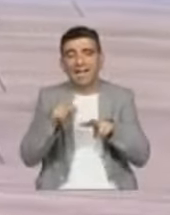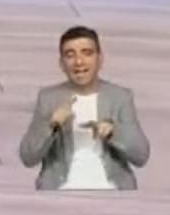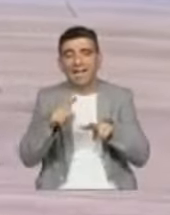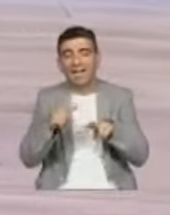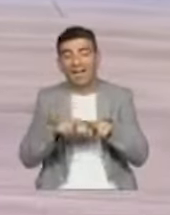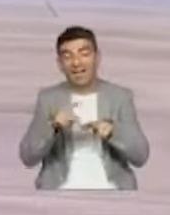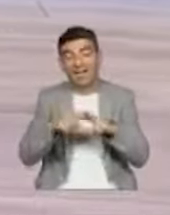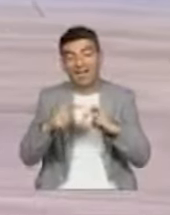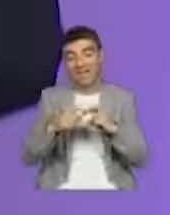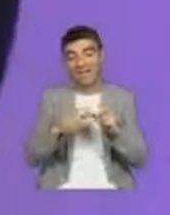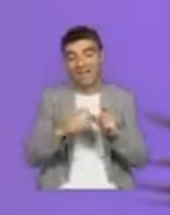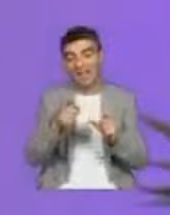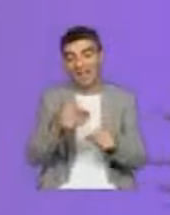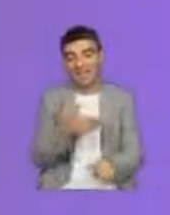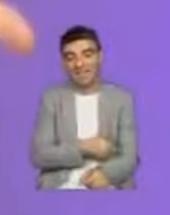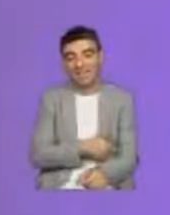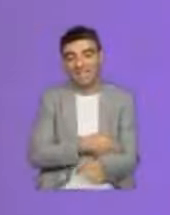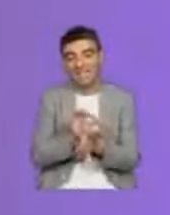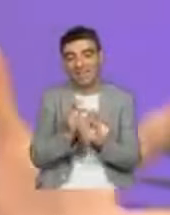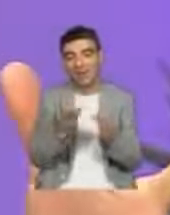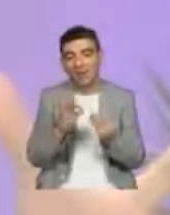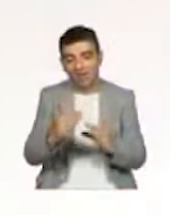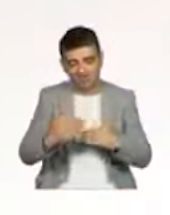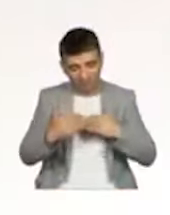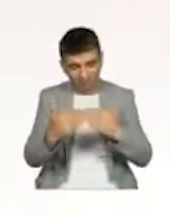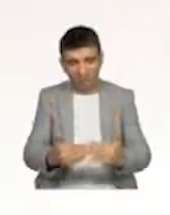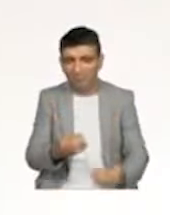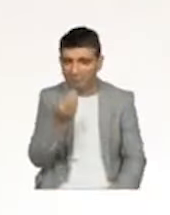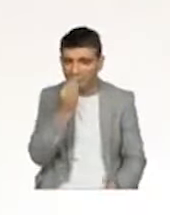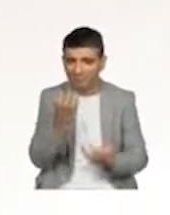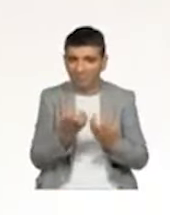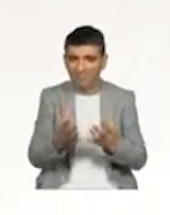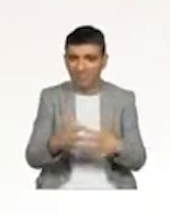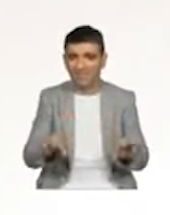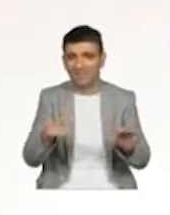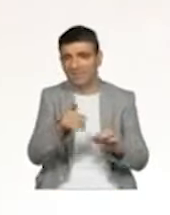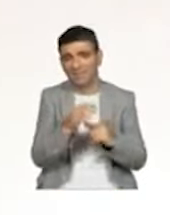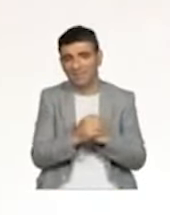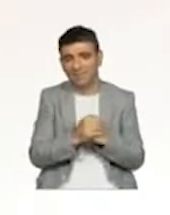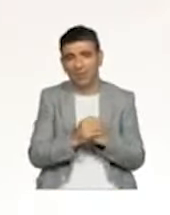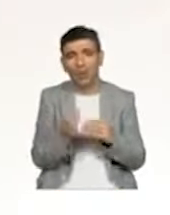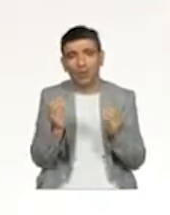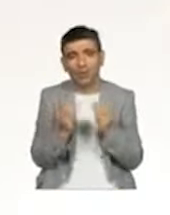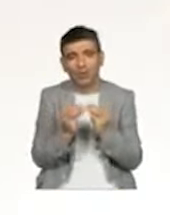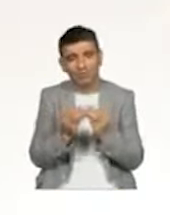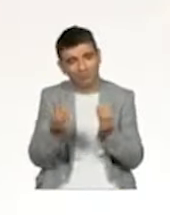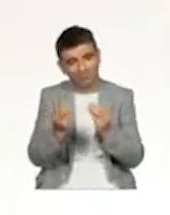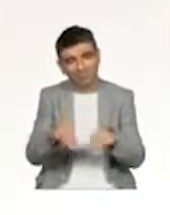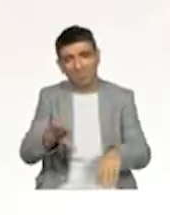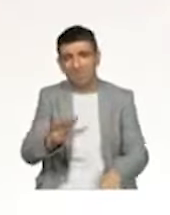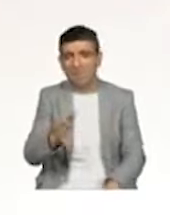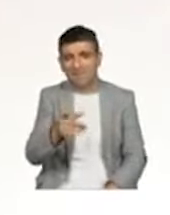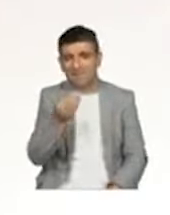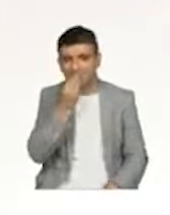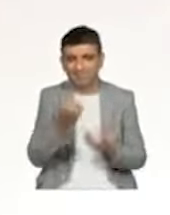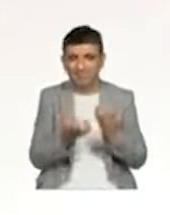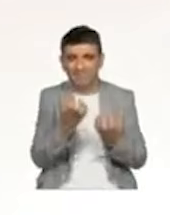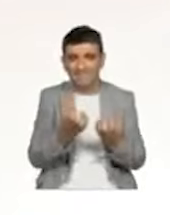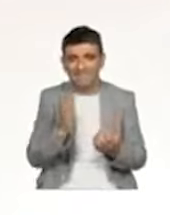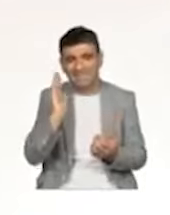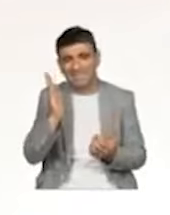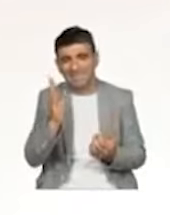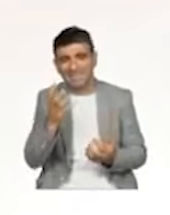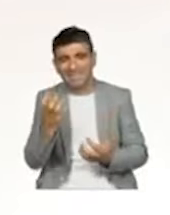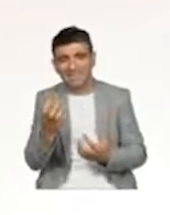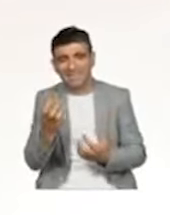Hiç öyle şey olmamış, hep önüne gelmiş ve yapılmış. Hani yumurtasını kırar, bazen yemek yaparım, giderim